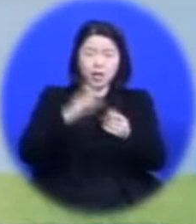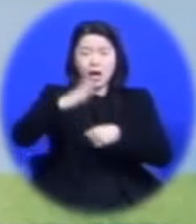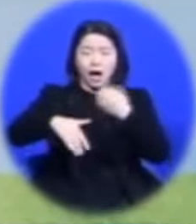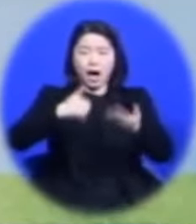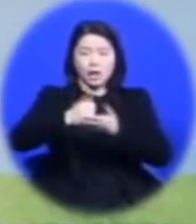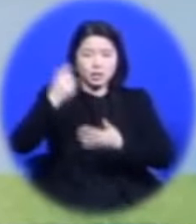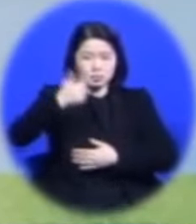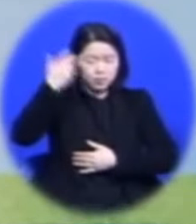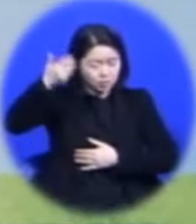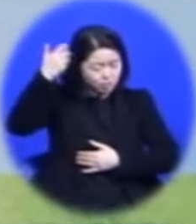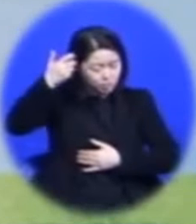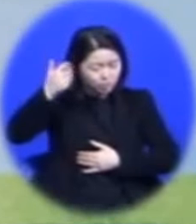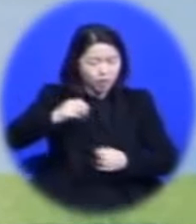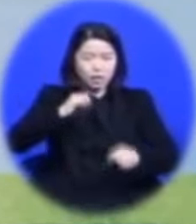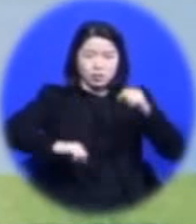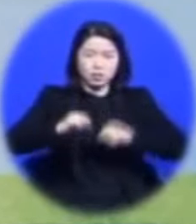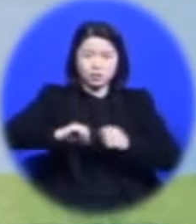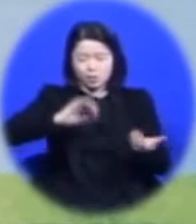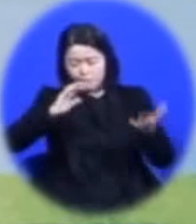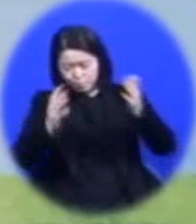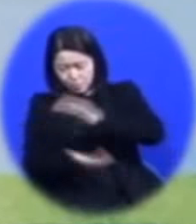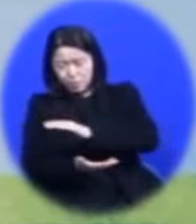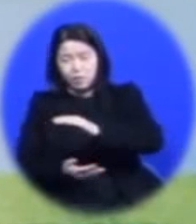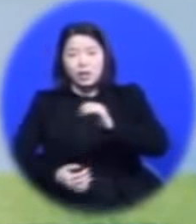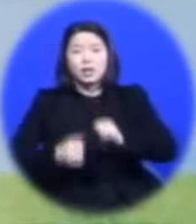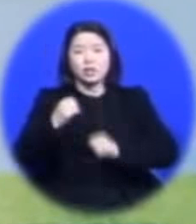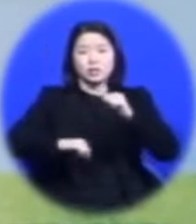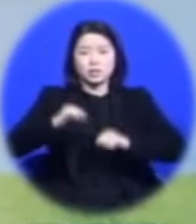성령의 역사를 뒤집어지는 역사가 일어난